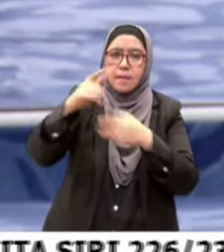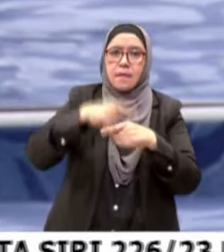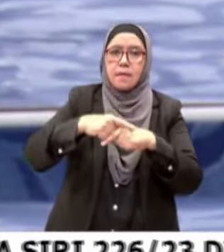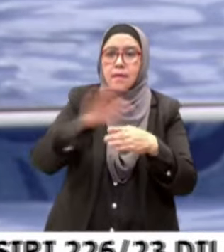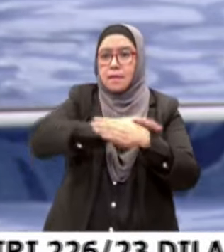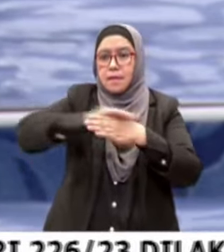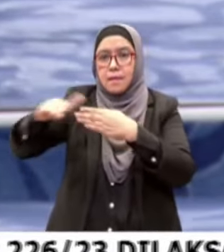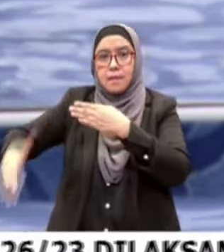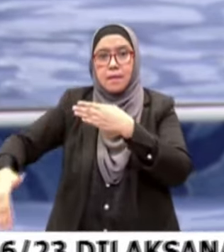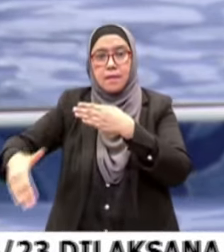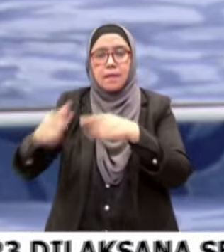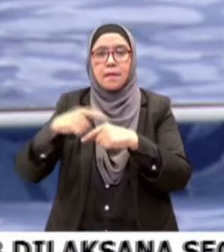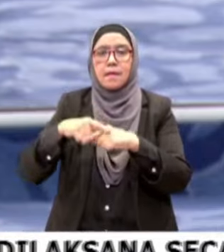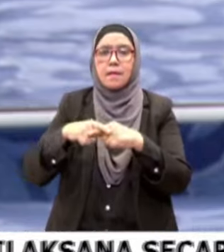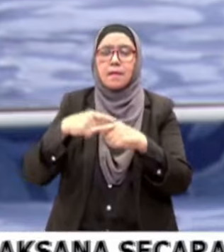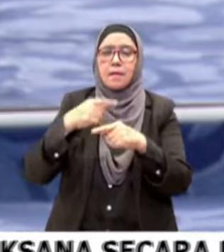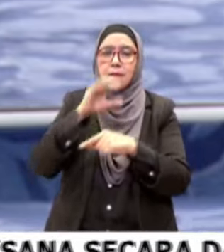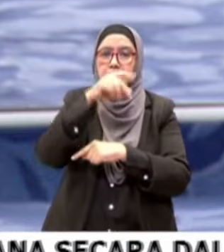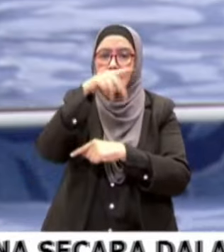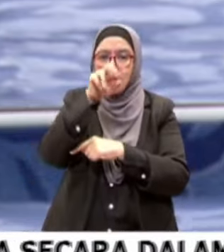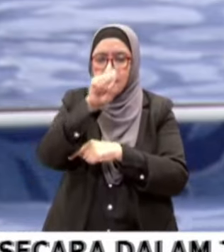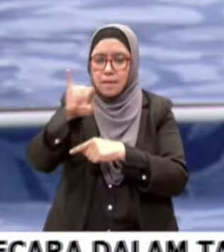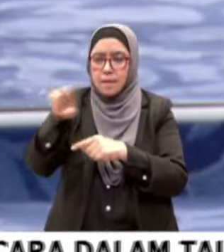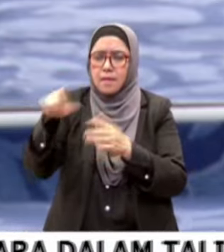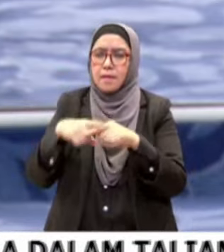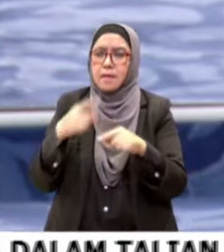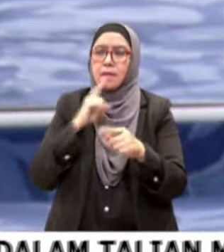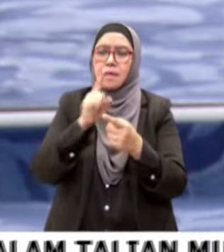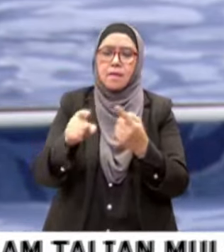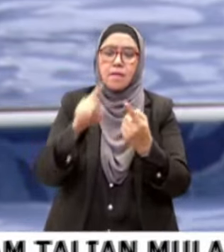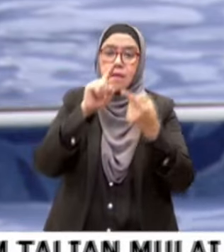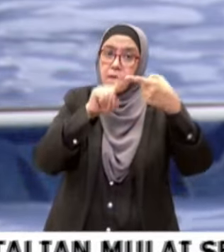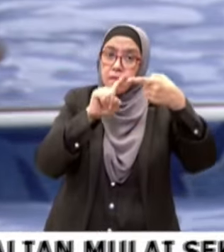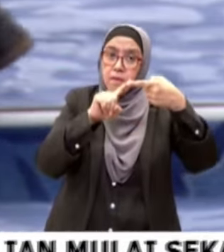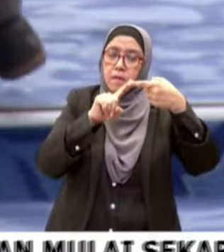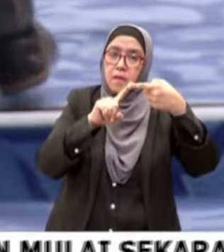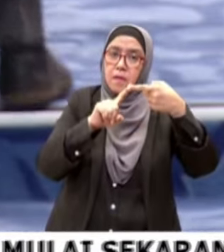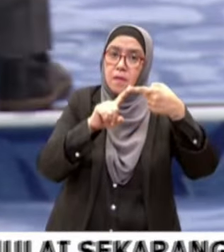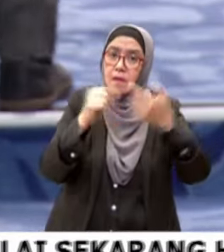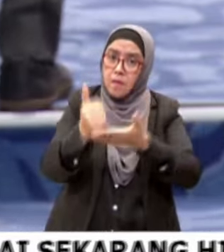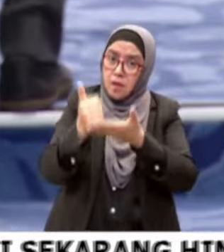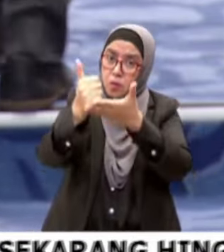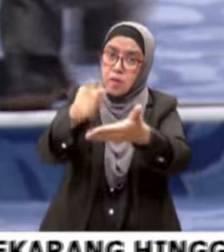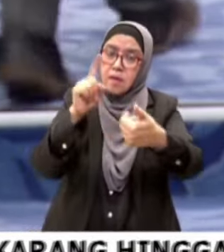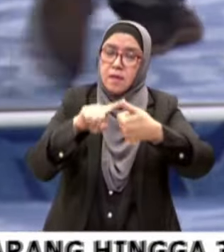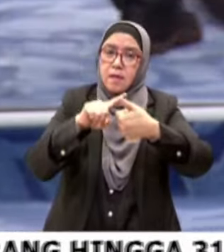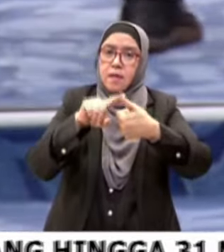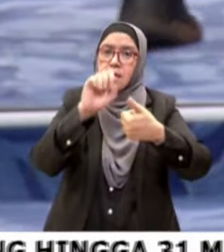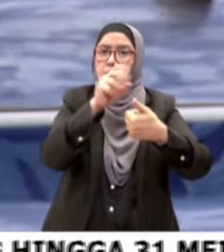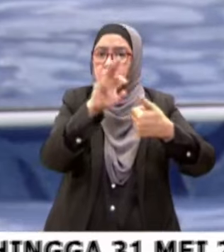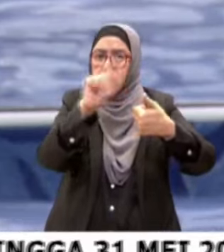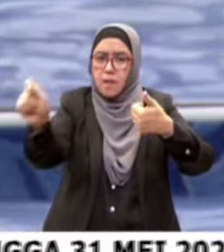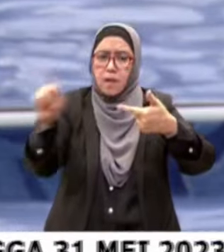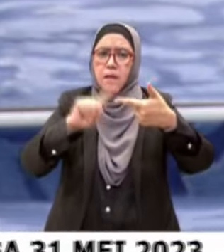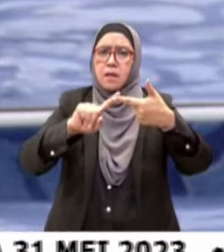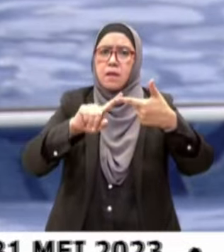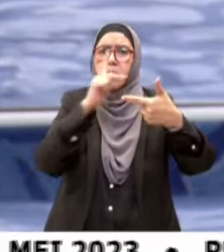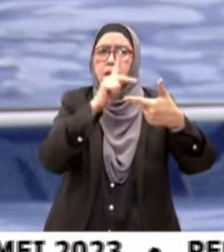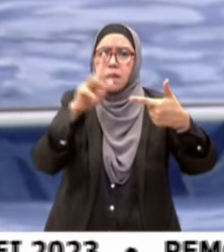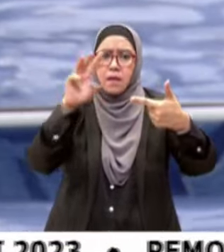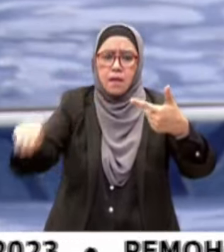ini pada Smart juga Kementerian Kesehatan angkatan tentara dan juga terlibat dan